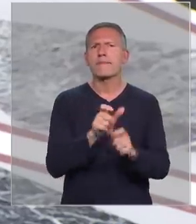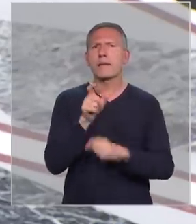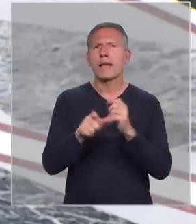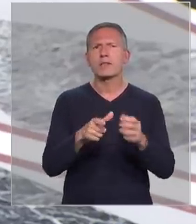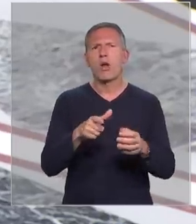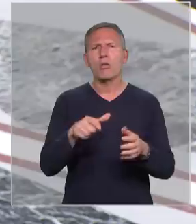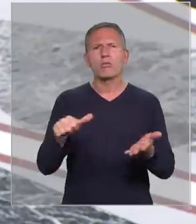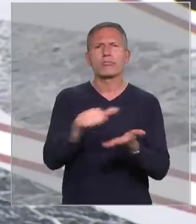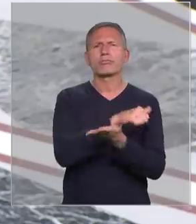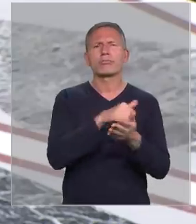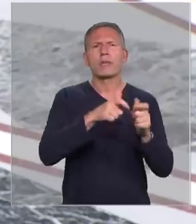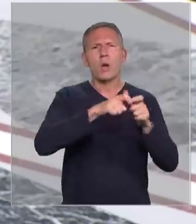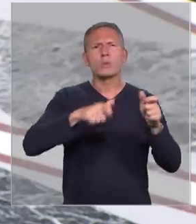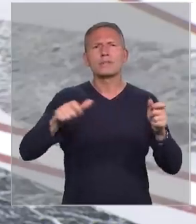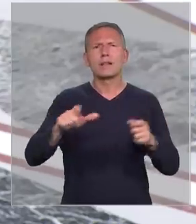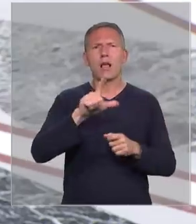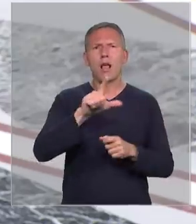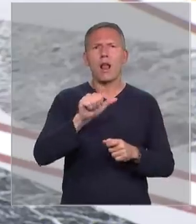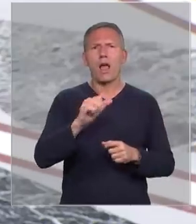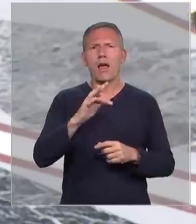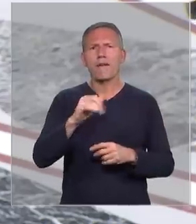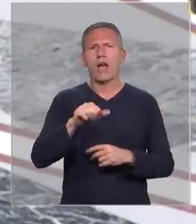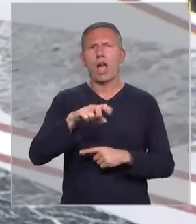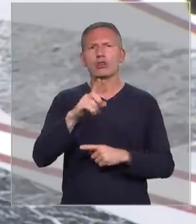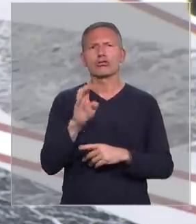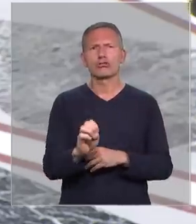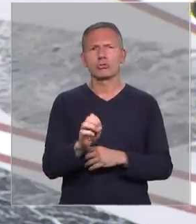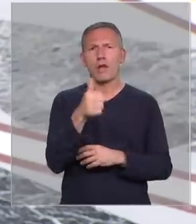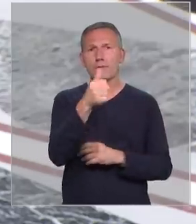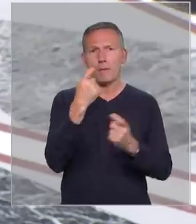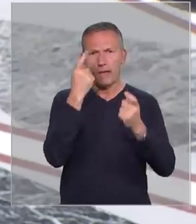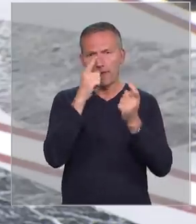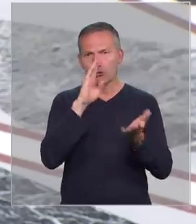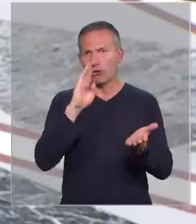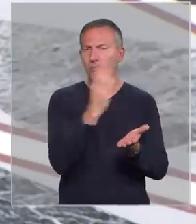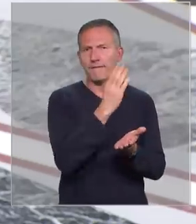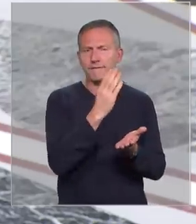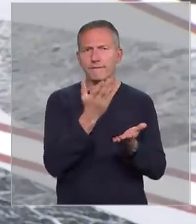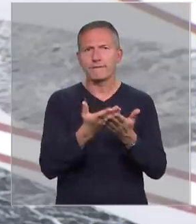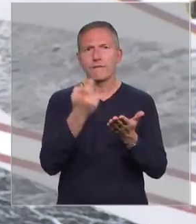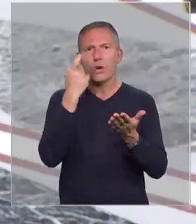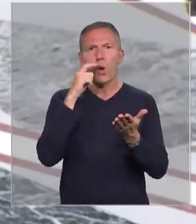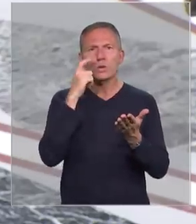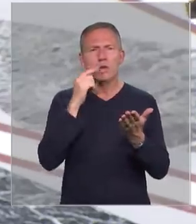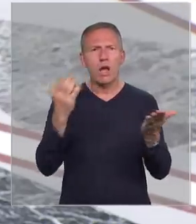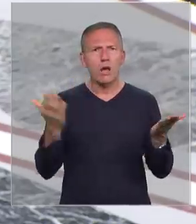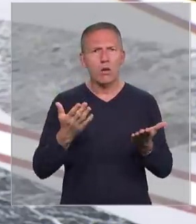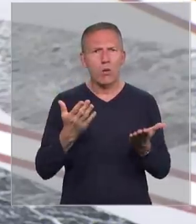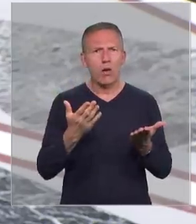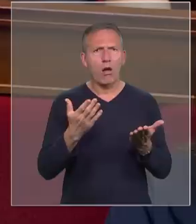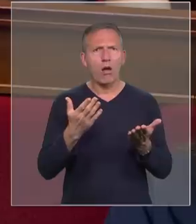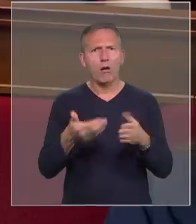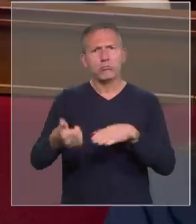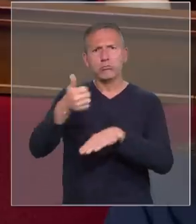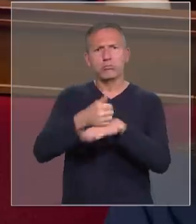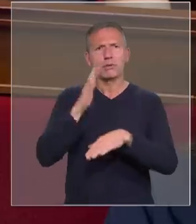saccagé l'usine Lafarge. Et je constate que vous avez dû réfléchir entre-temps puisque vous avez dû constater alors que c'est sous l'autorité